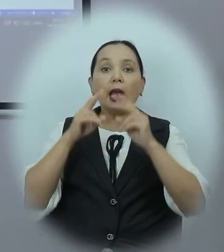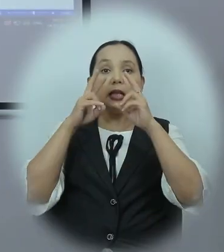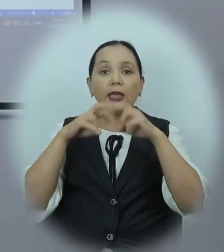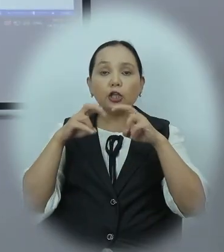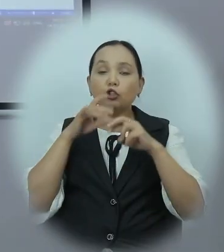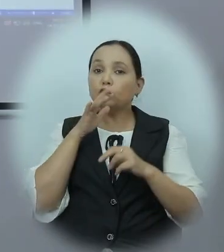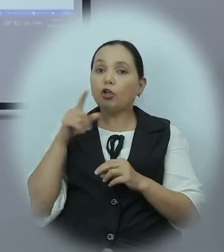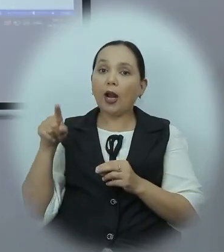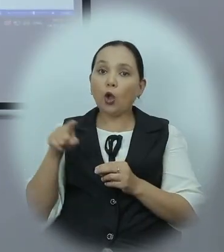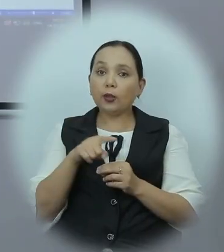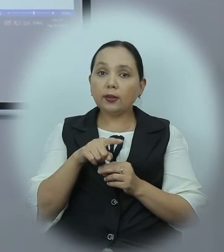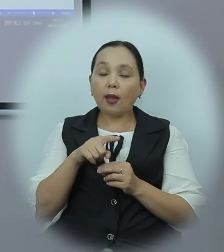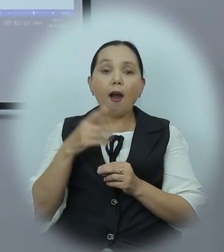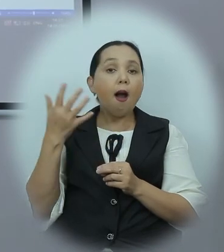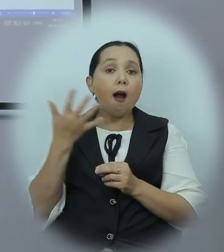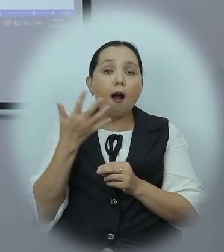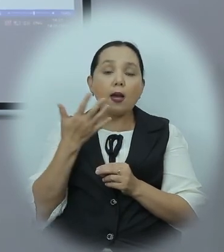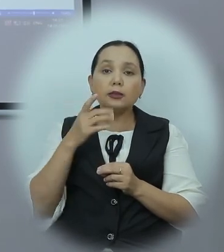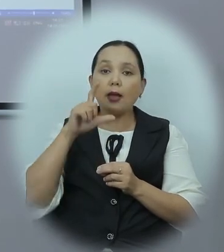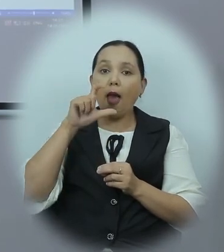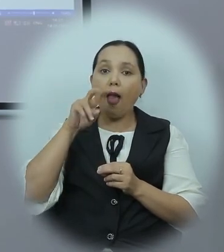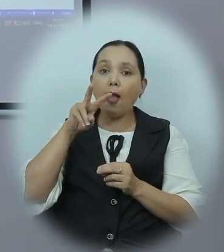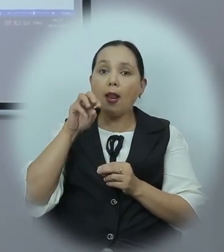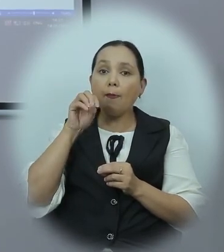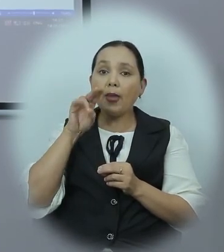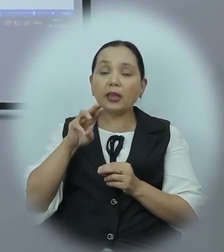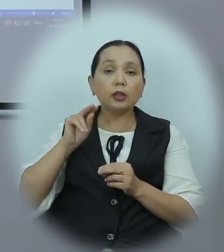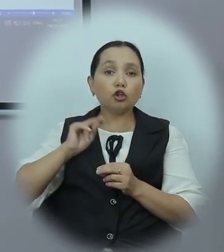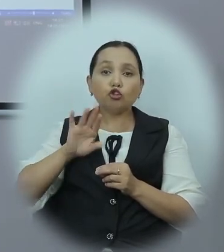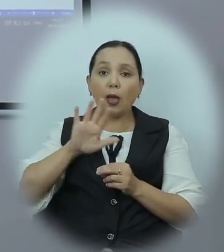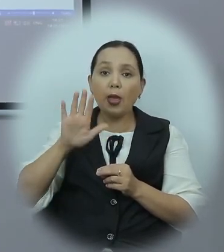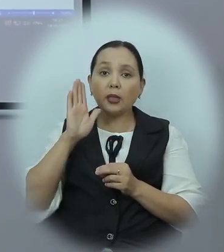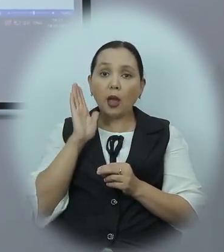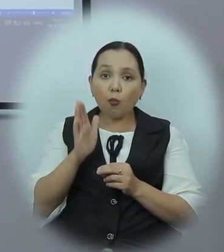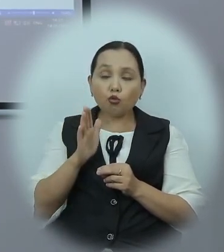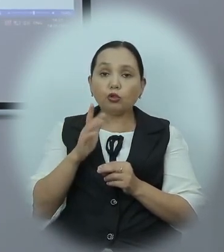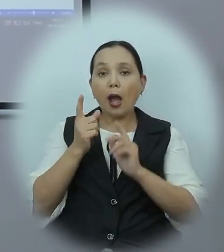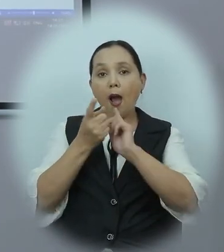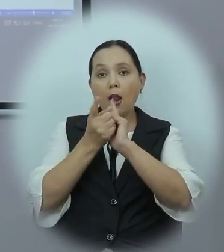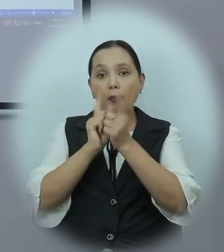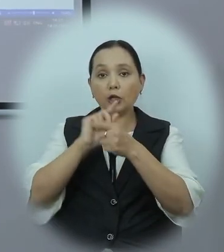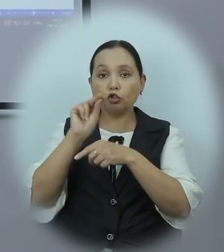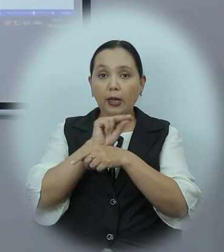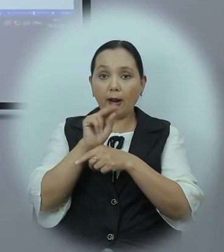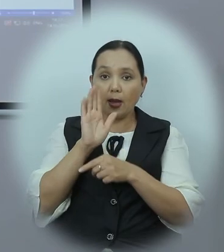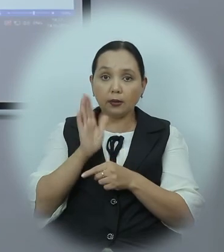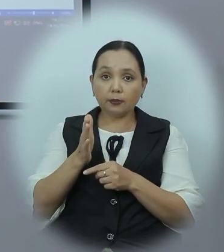Tekshirish jarayonida qaysi bir element ishlamayotgan bo'lsa, almashtiriladi.